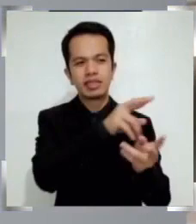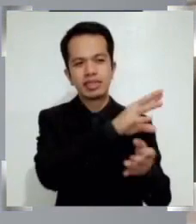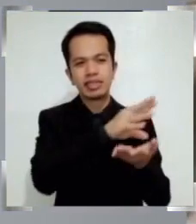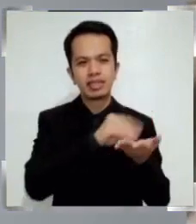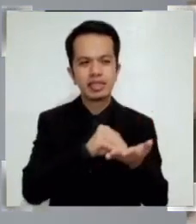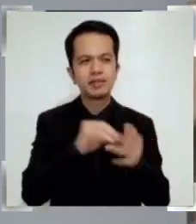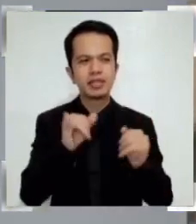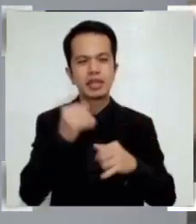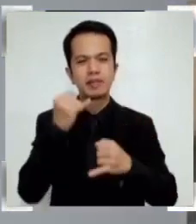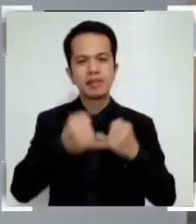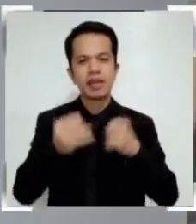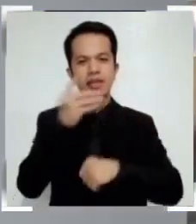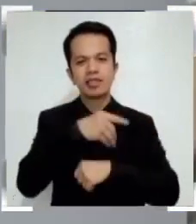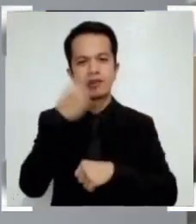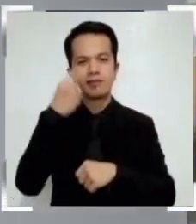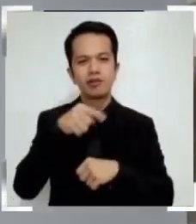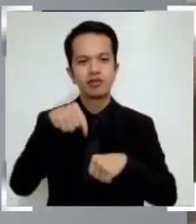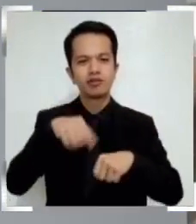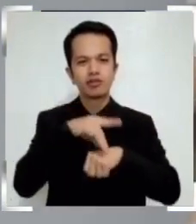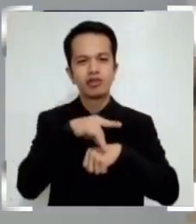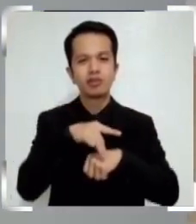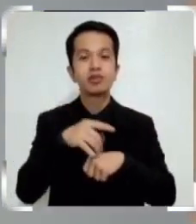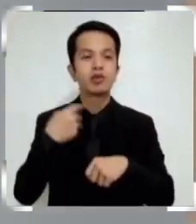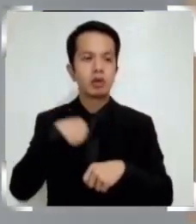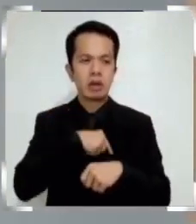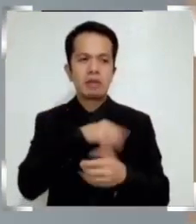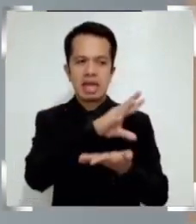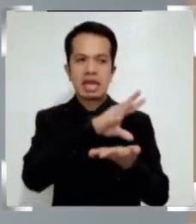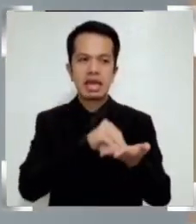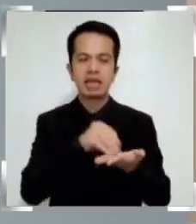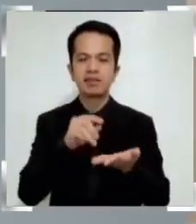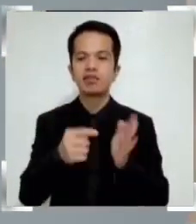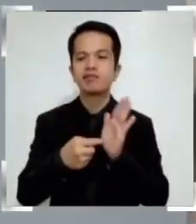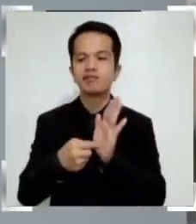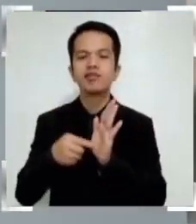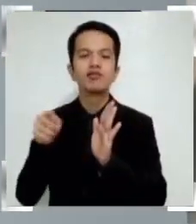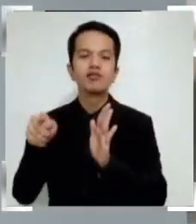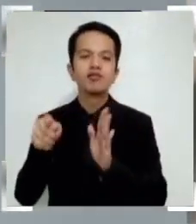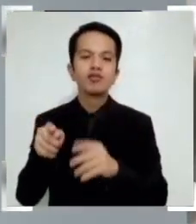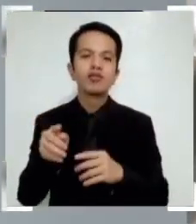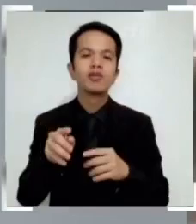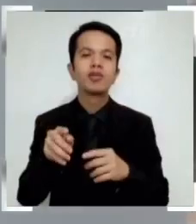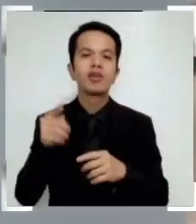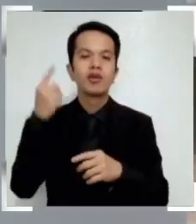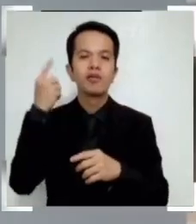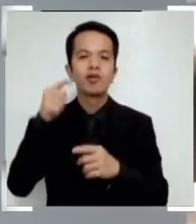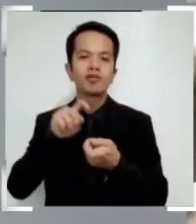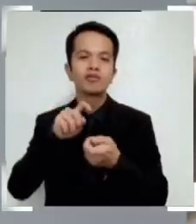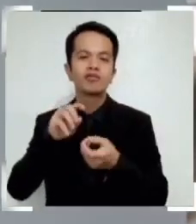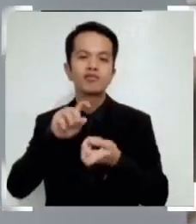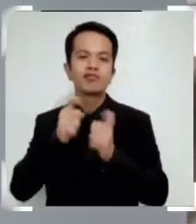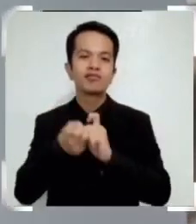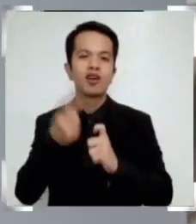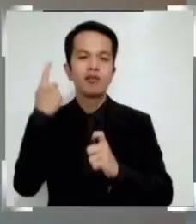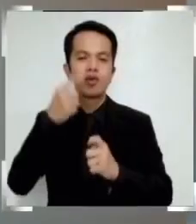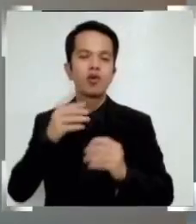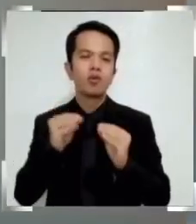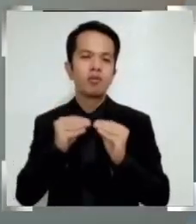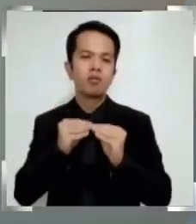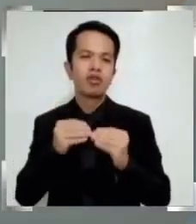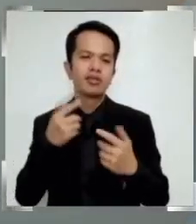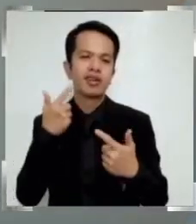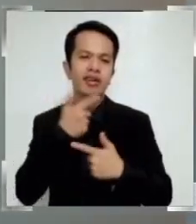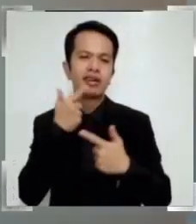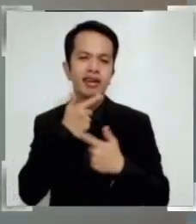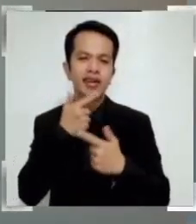ginawa namin yon para ma-twist yung lungkot na palitan ng saya. Para maging trip lang na walang